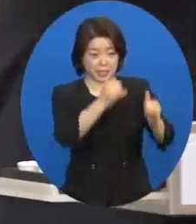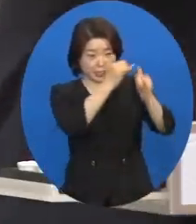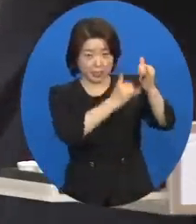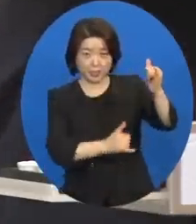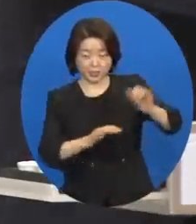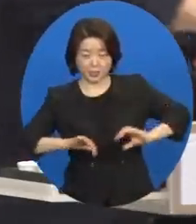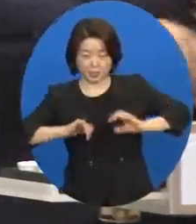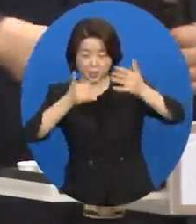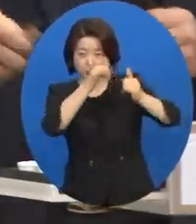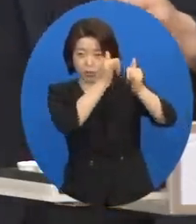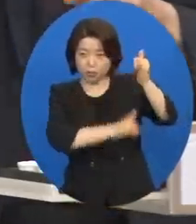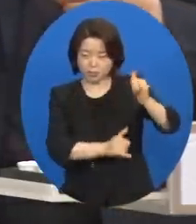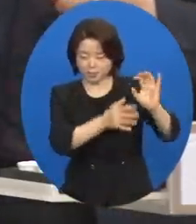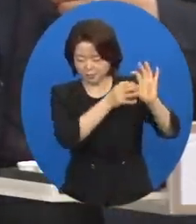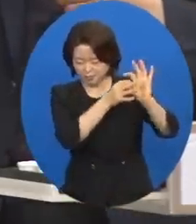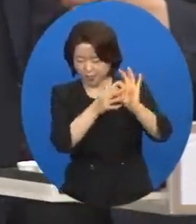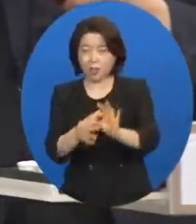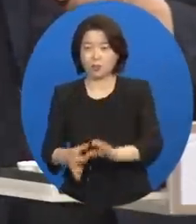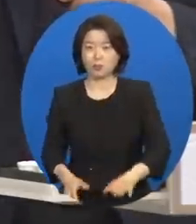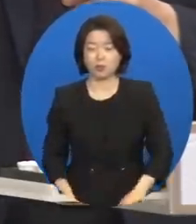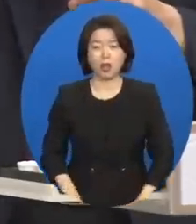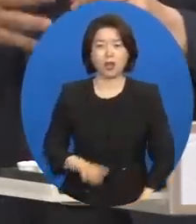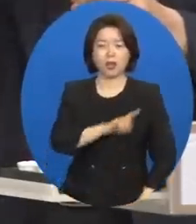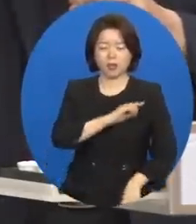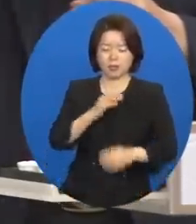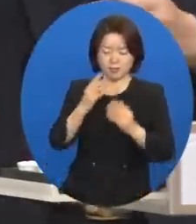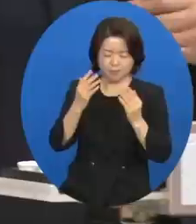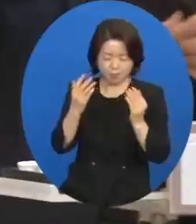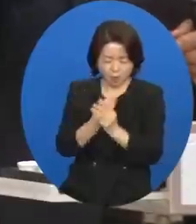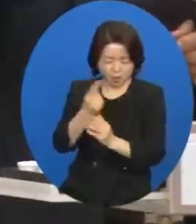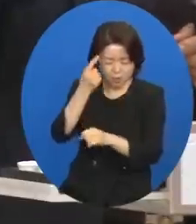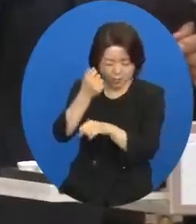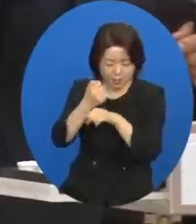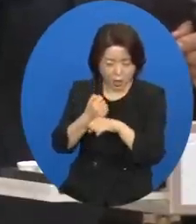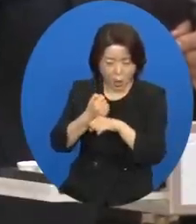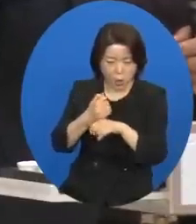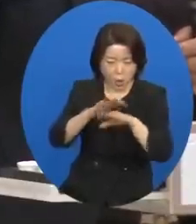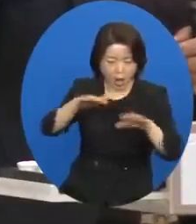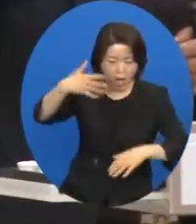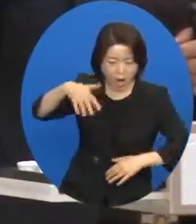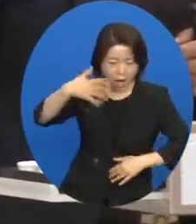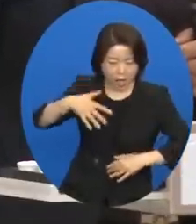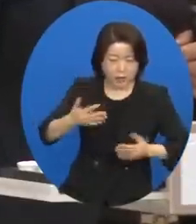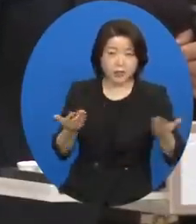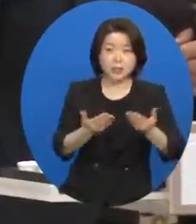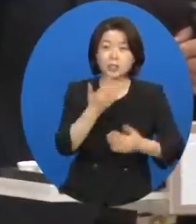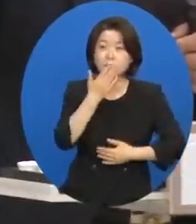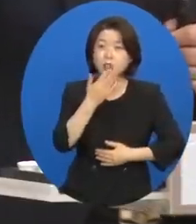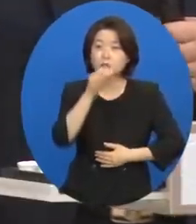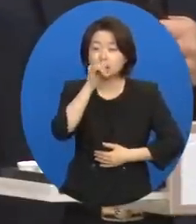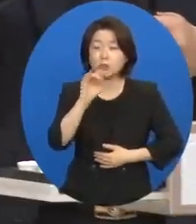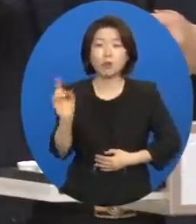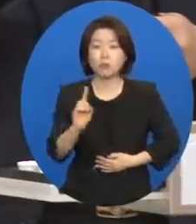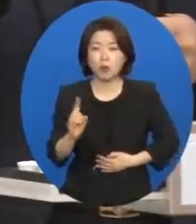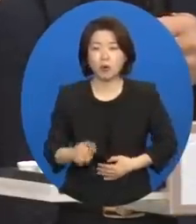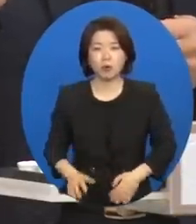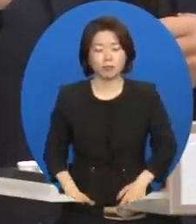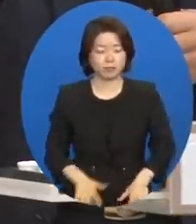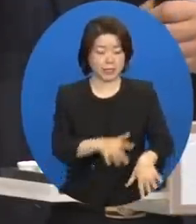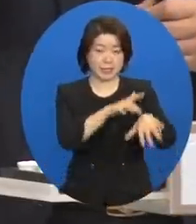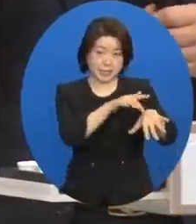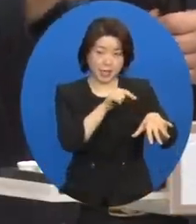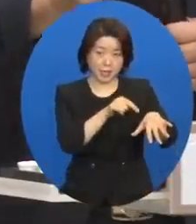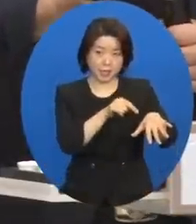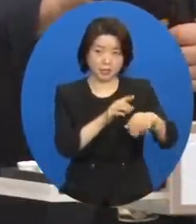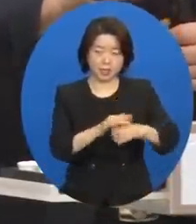인류 역사 내내 가장 완벽한 영구 미제 사건이 될 수 있었던 게 바로 뭐냐면 사단이 절대